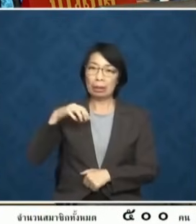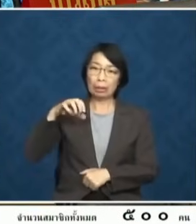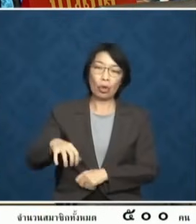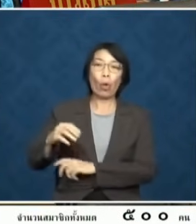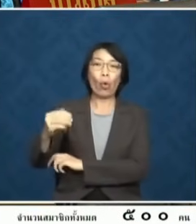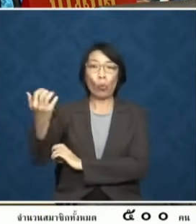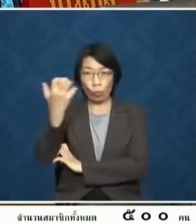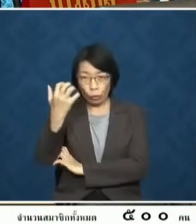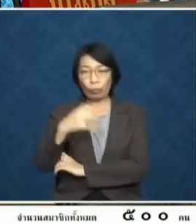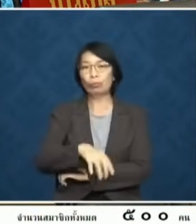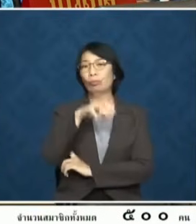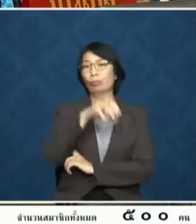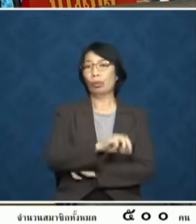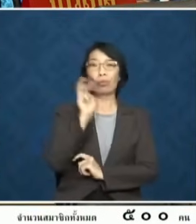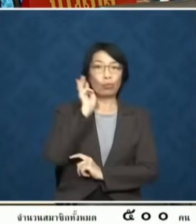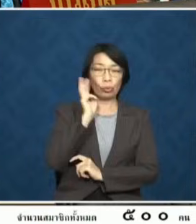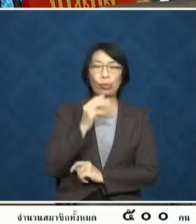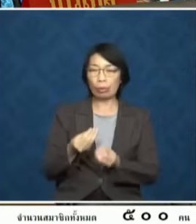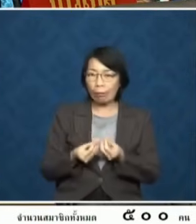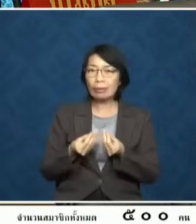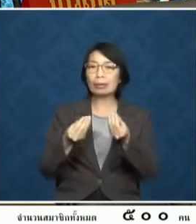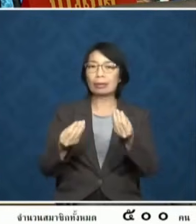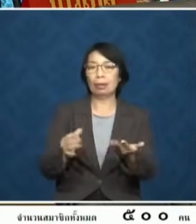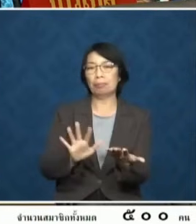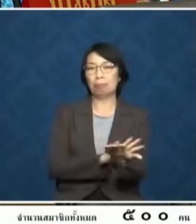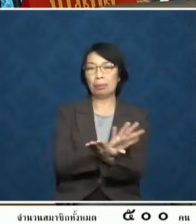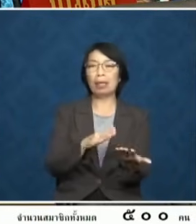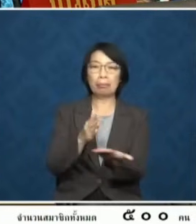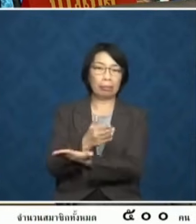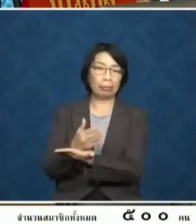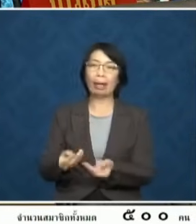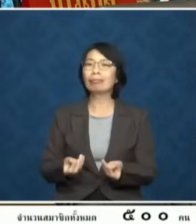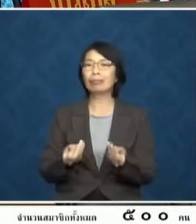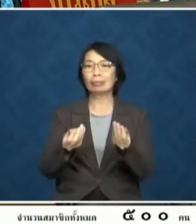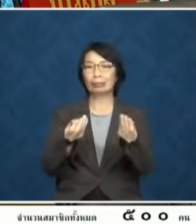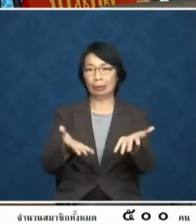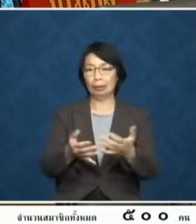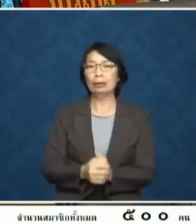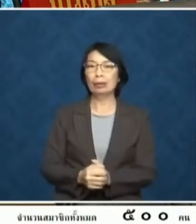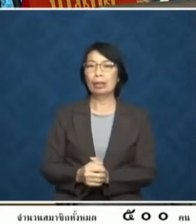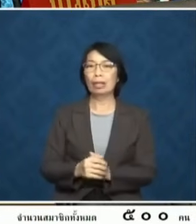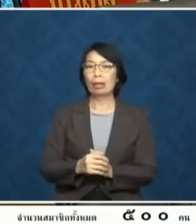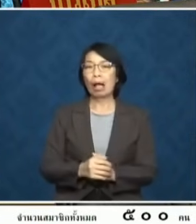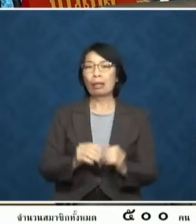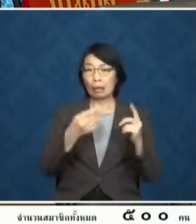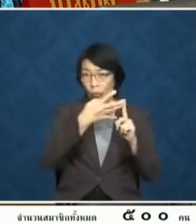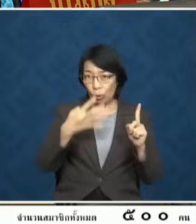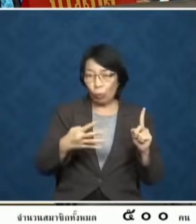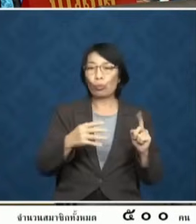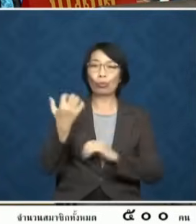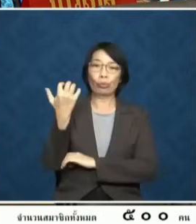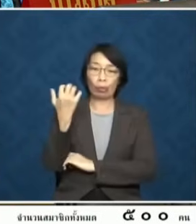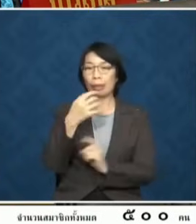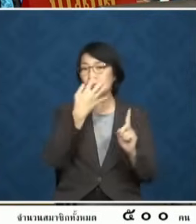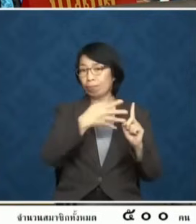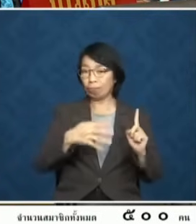วิทยุคืนให้กับการจัดสรรทรัพยากรให้กับประเทศนี้คืนการสื่อสารคืนคลื่นวิทยุให้ประชาชนได้